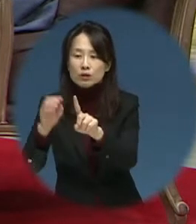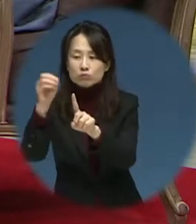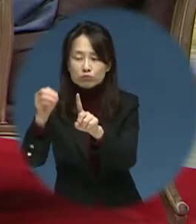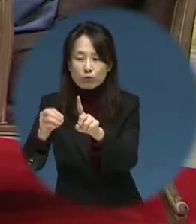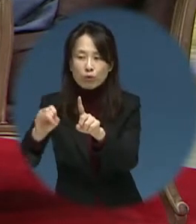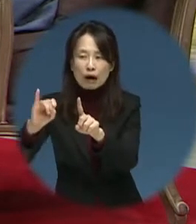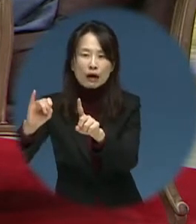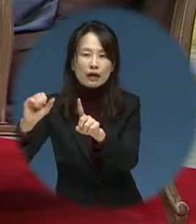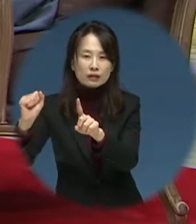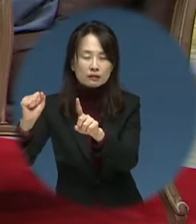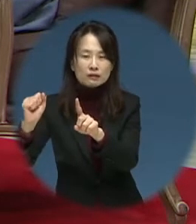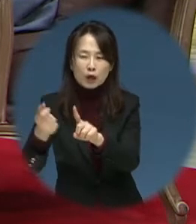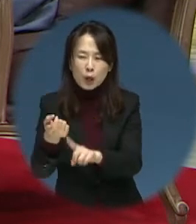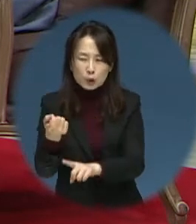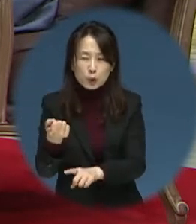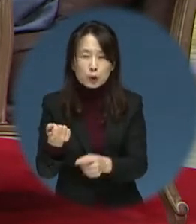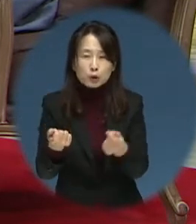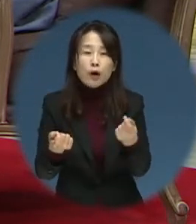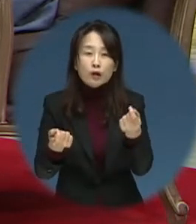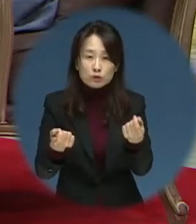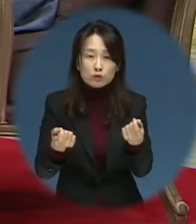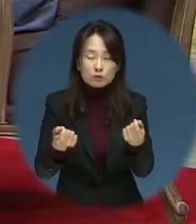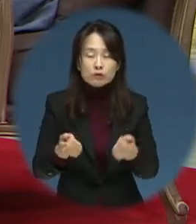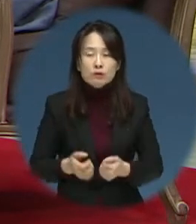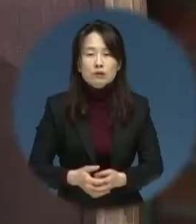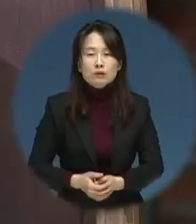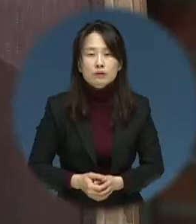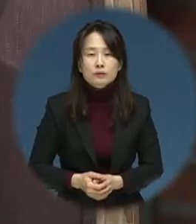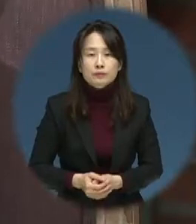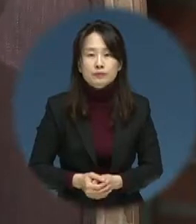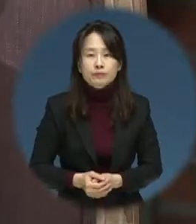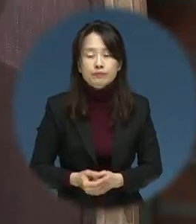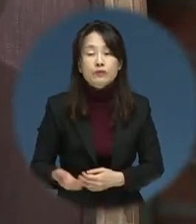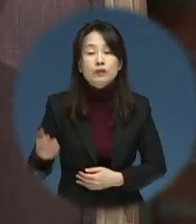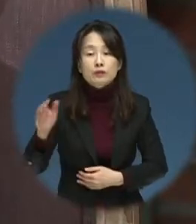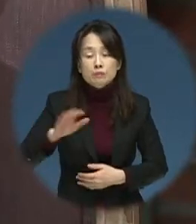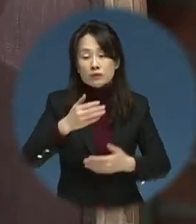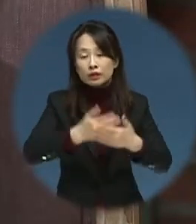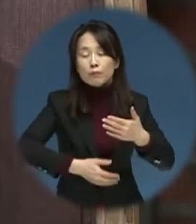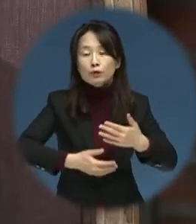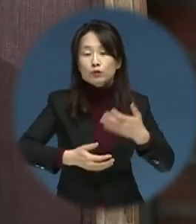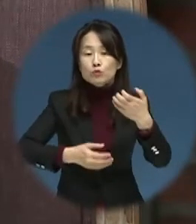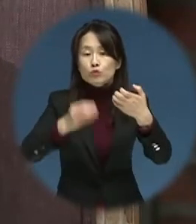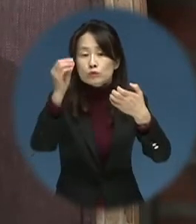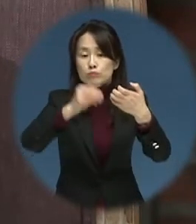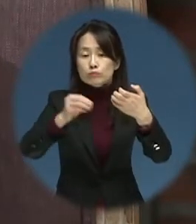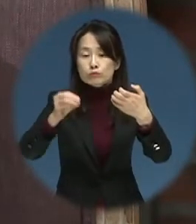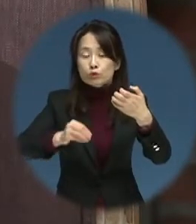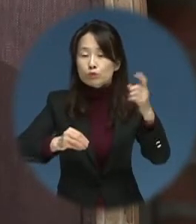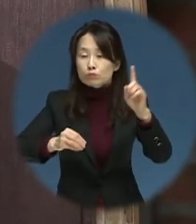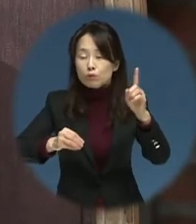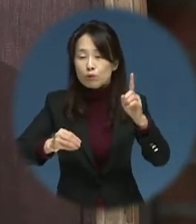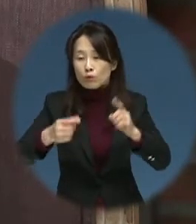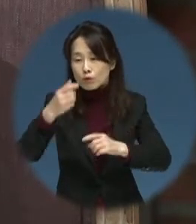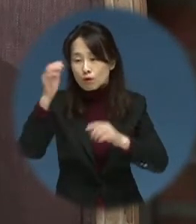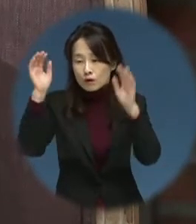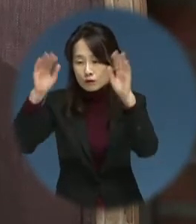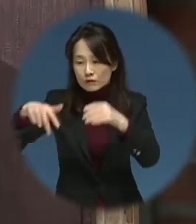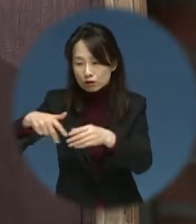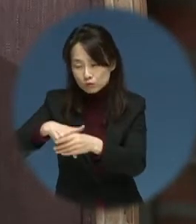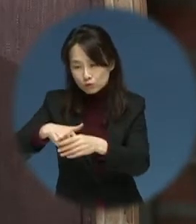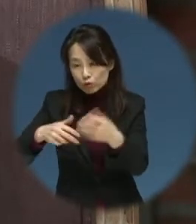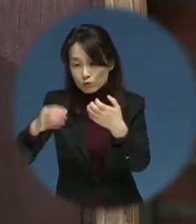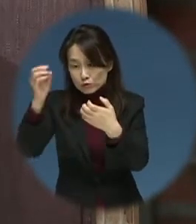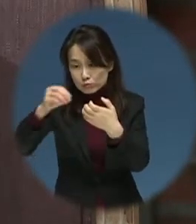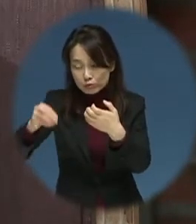1%도 지하 안 되는 자체 여론조사에 의하면 그러나 90%는 또 주어진 현실을 수긍하고